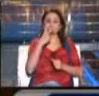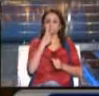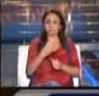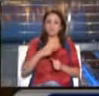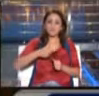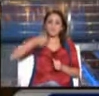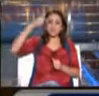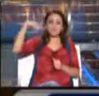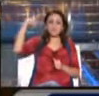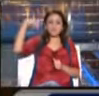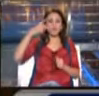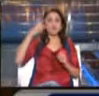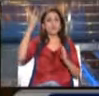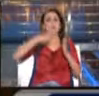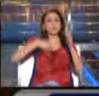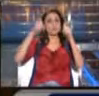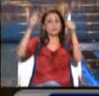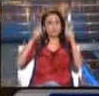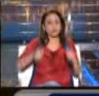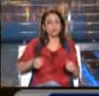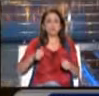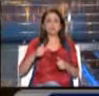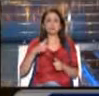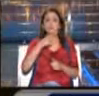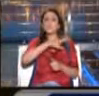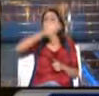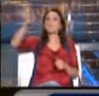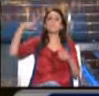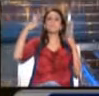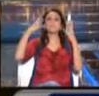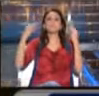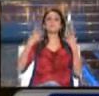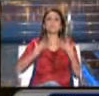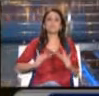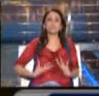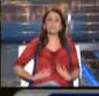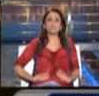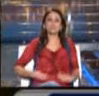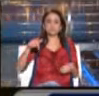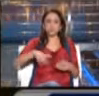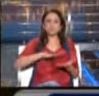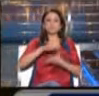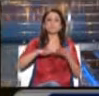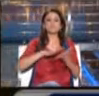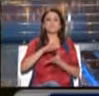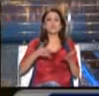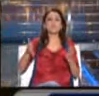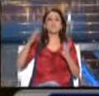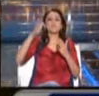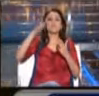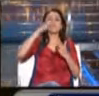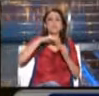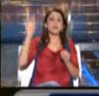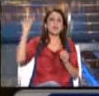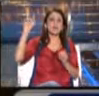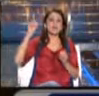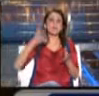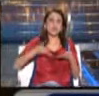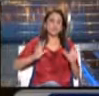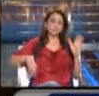فكر يطلع قرار للناس كلها كان ريح كل الاطراف بدل من المشكلة اللي احنا فيها. اتحاد الكورة كان سبب